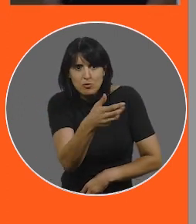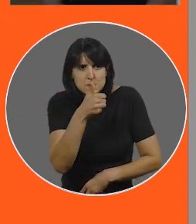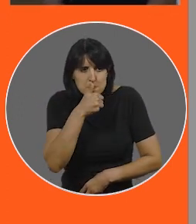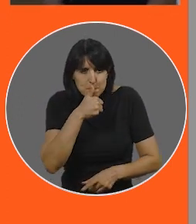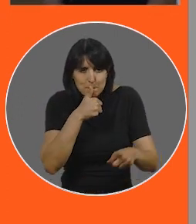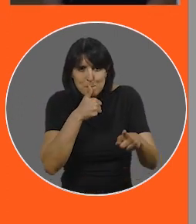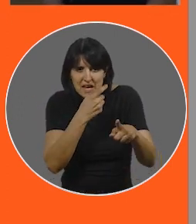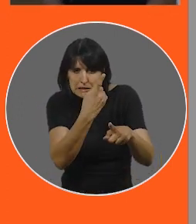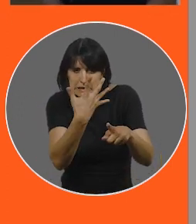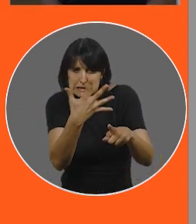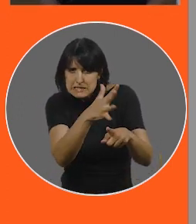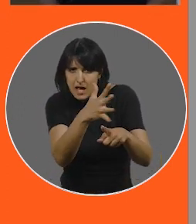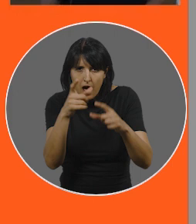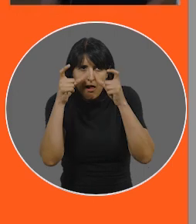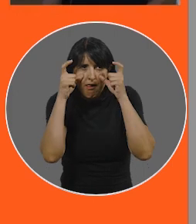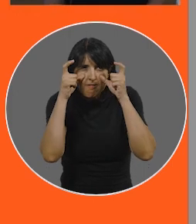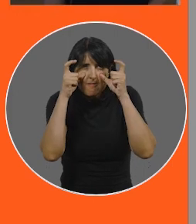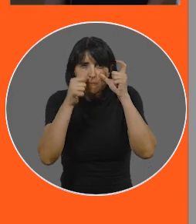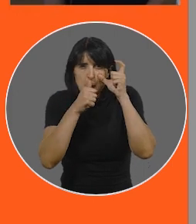una quinzena, no gaires,